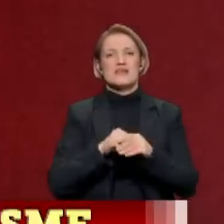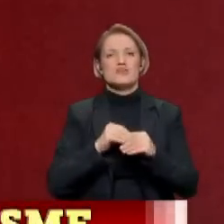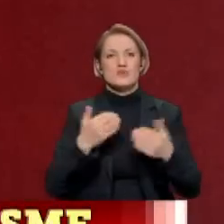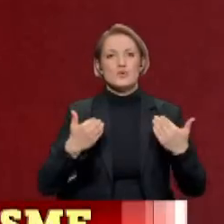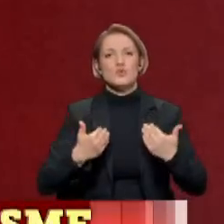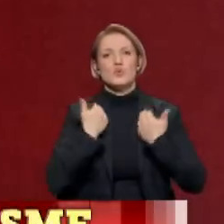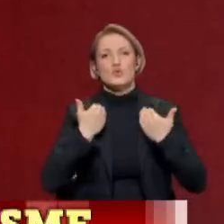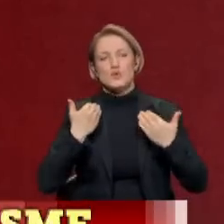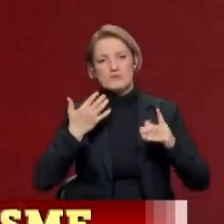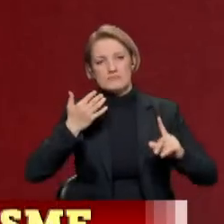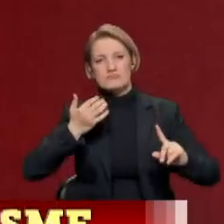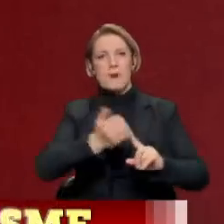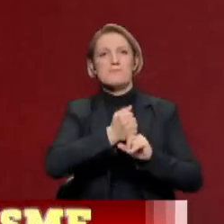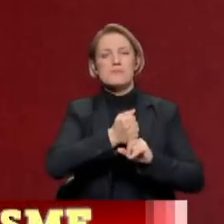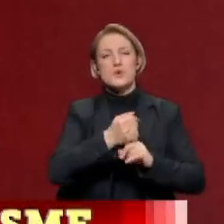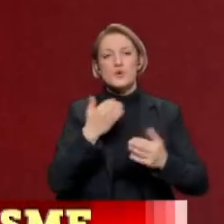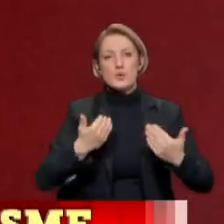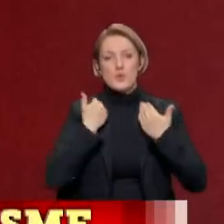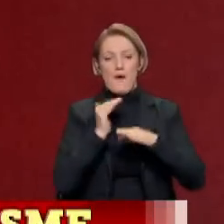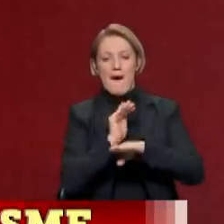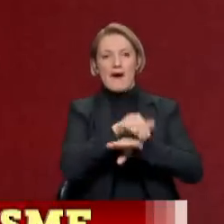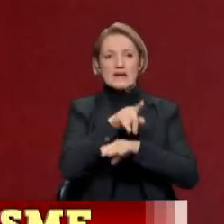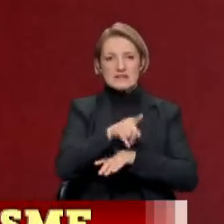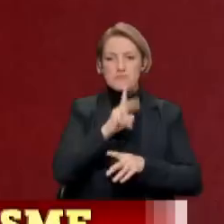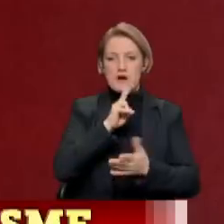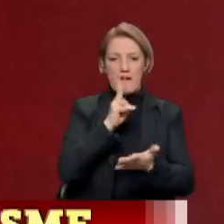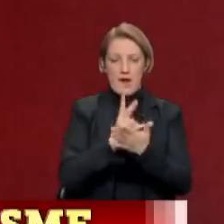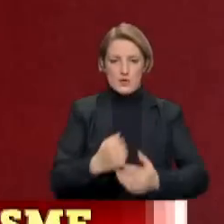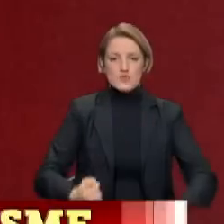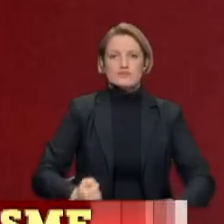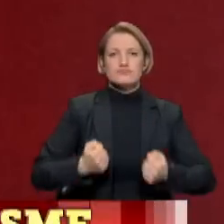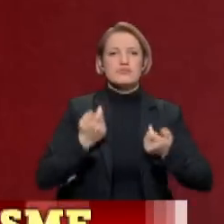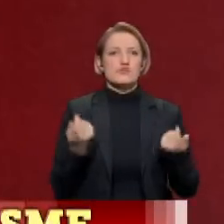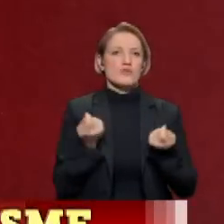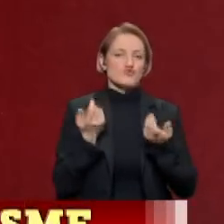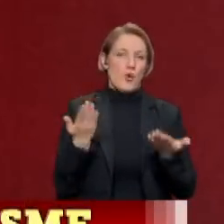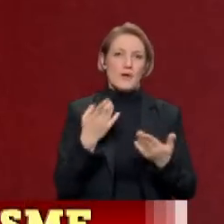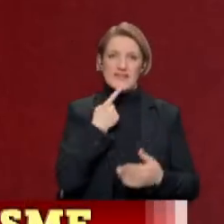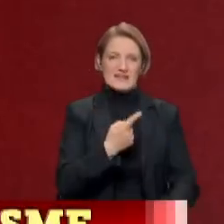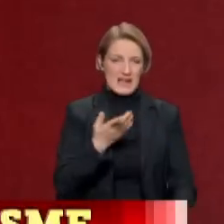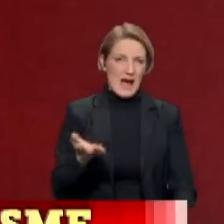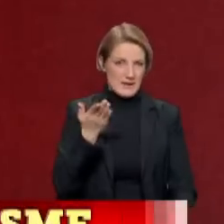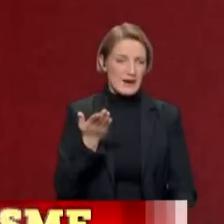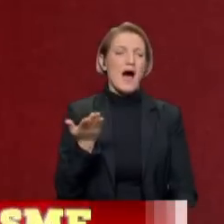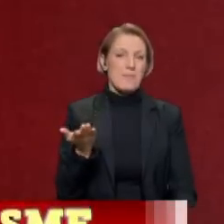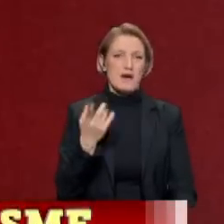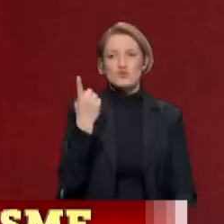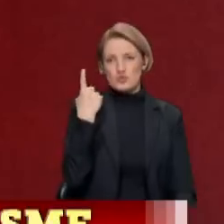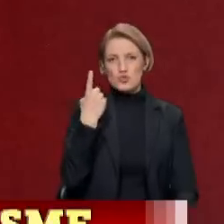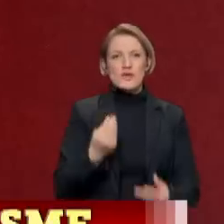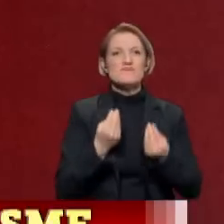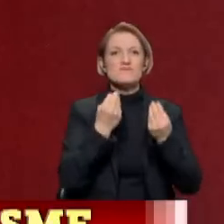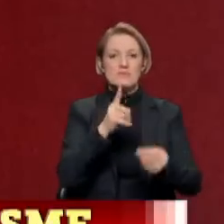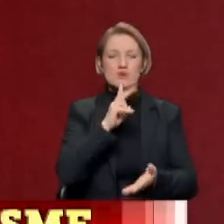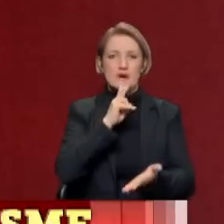hukuka sarıldı ve hukukun arkasından bu kararla gücünü toparlamaya çalışıyor Erdoğan dediler. Ve aslında dün verilmiş